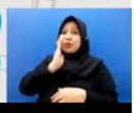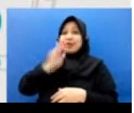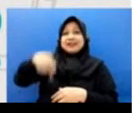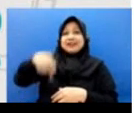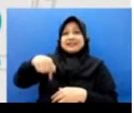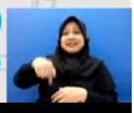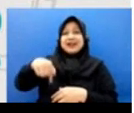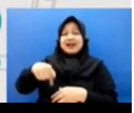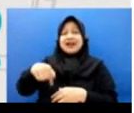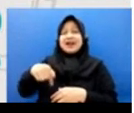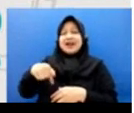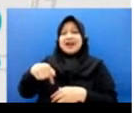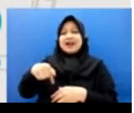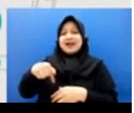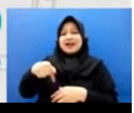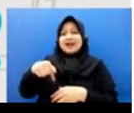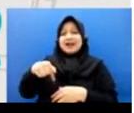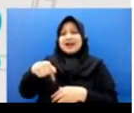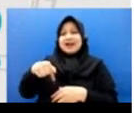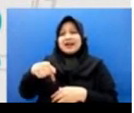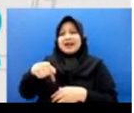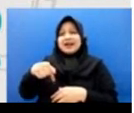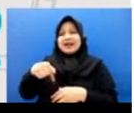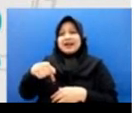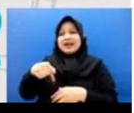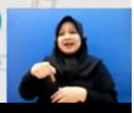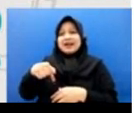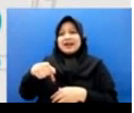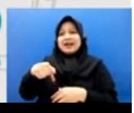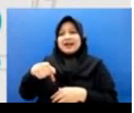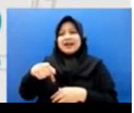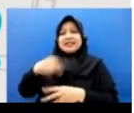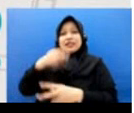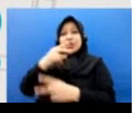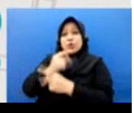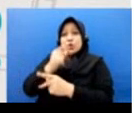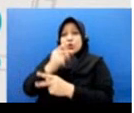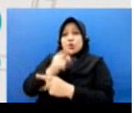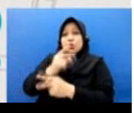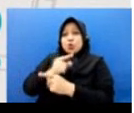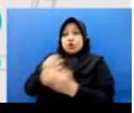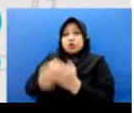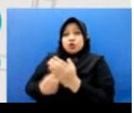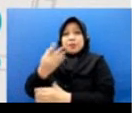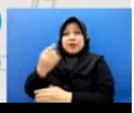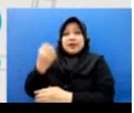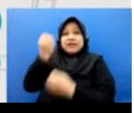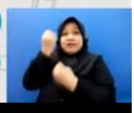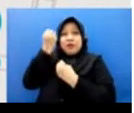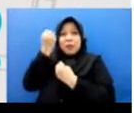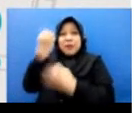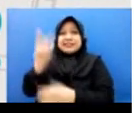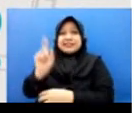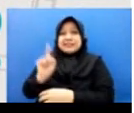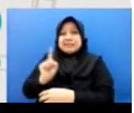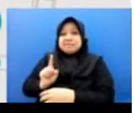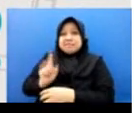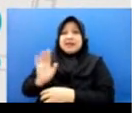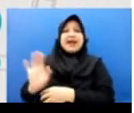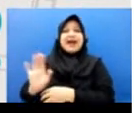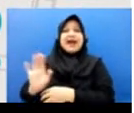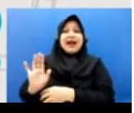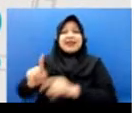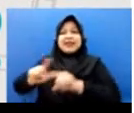ya. Kita not the only one. Guru itu bukan satu-satunya sumber ilmu. Mereka bisa dengan mudah mendapatkan